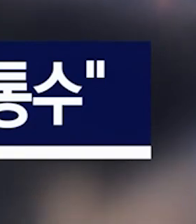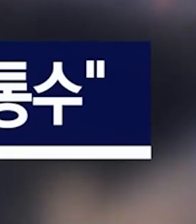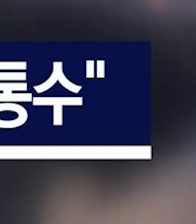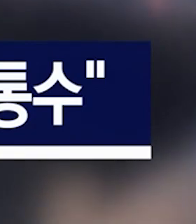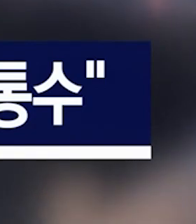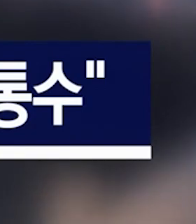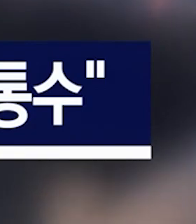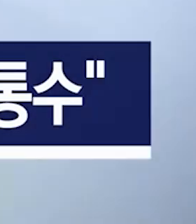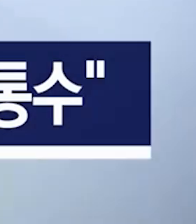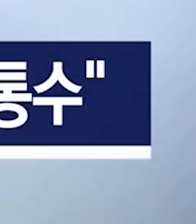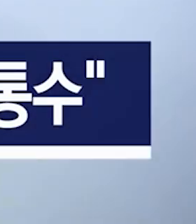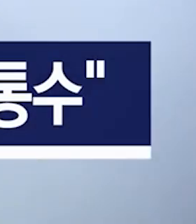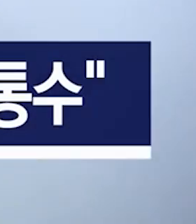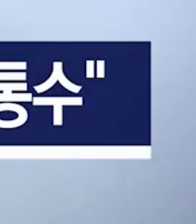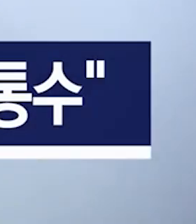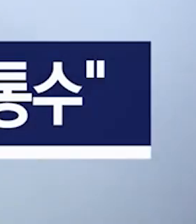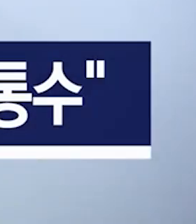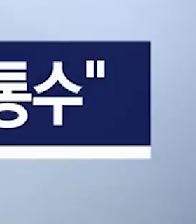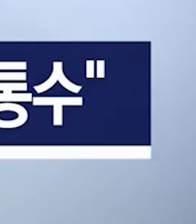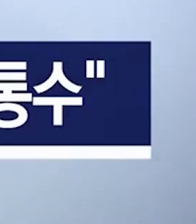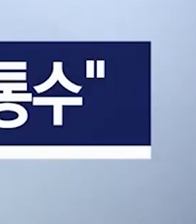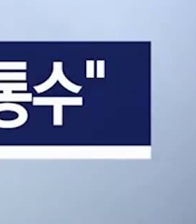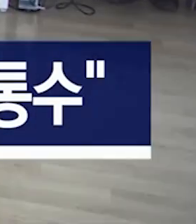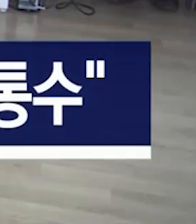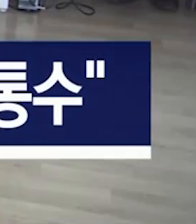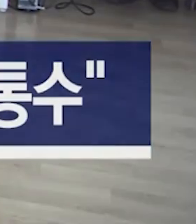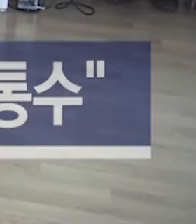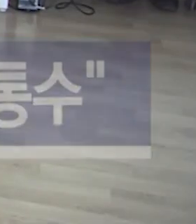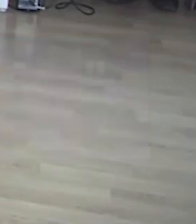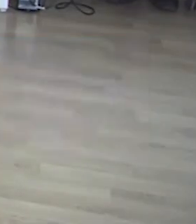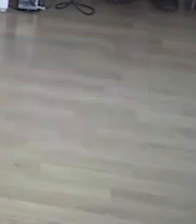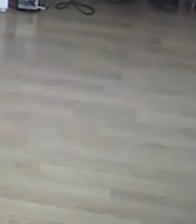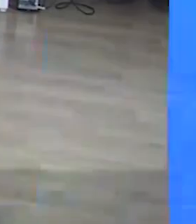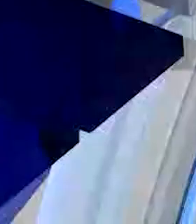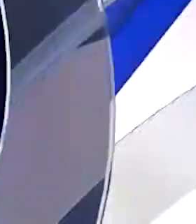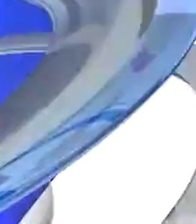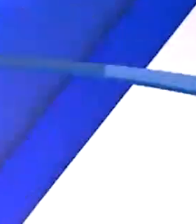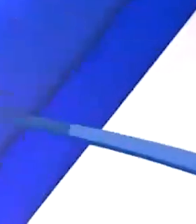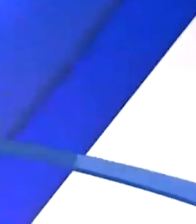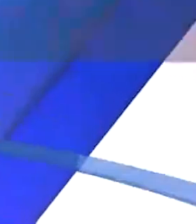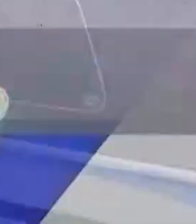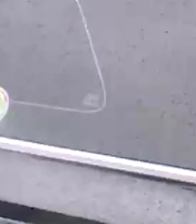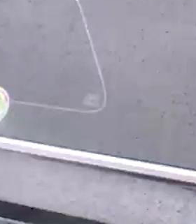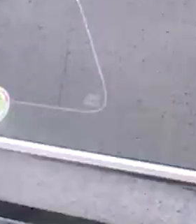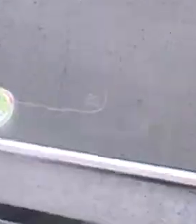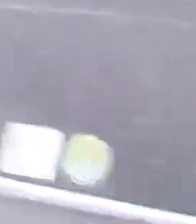설명회는 고성과 질타가 오가면서 시작도 못하고 중단됐습니다.